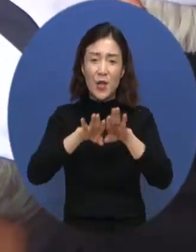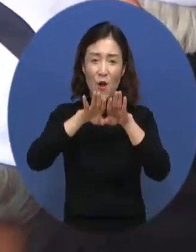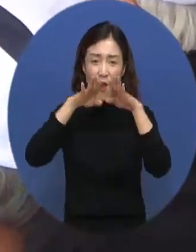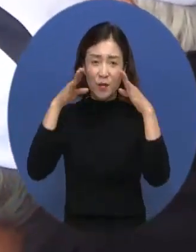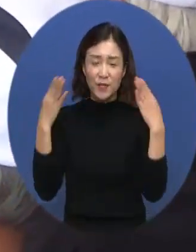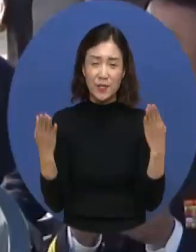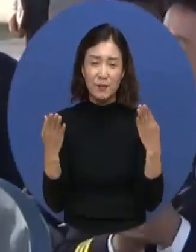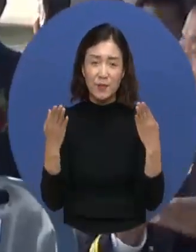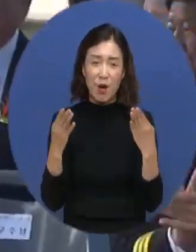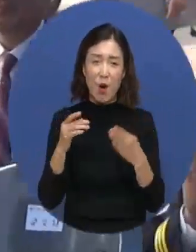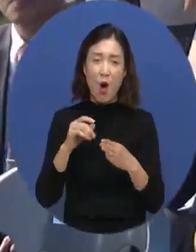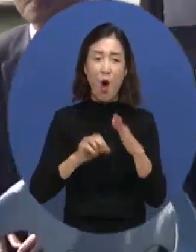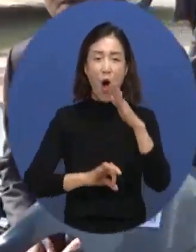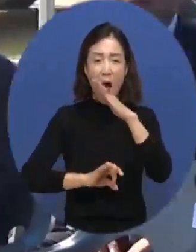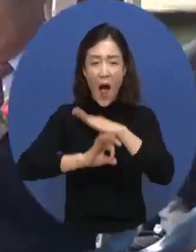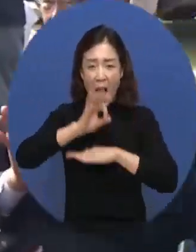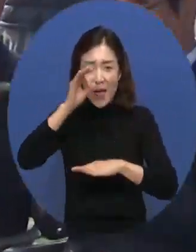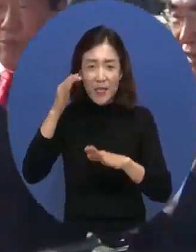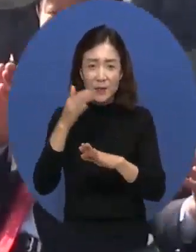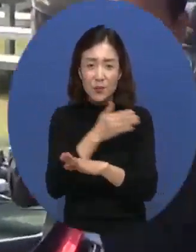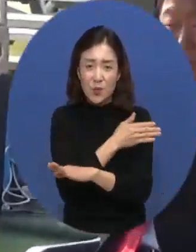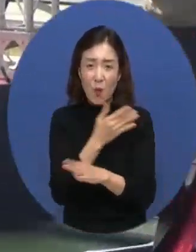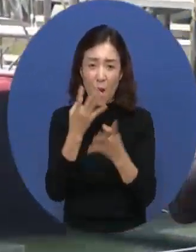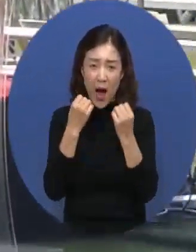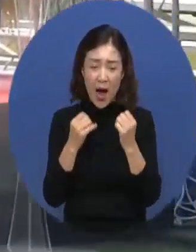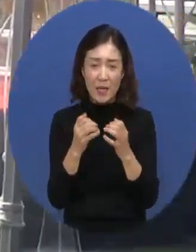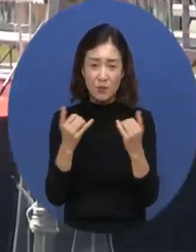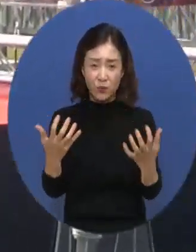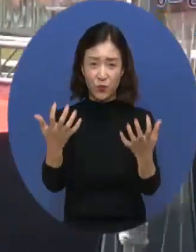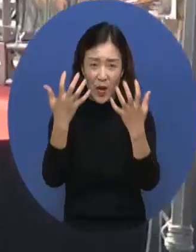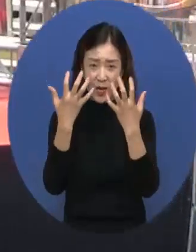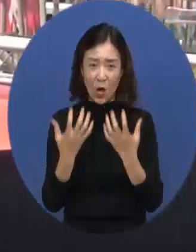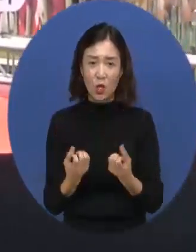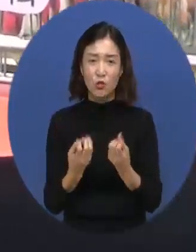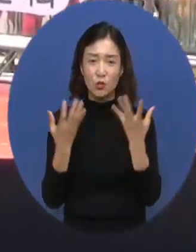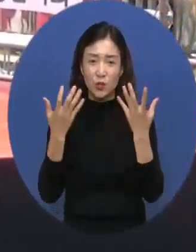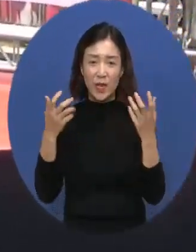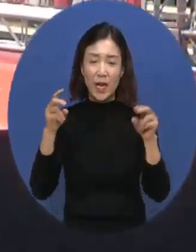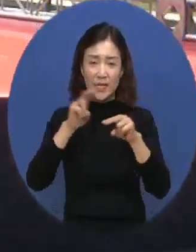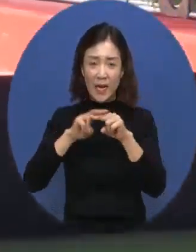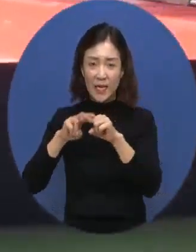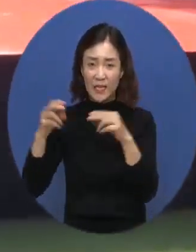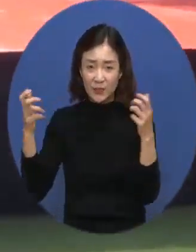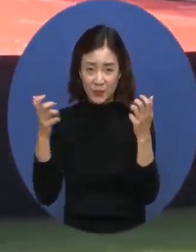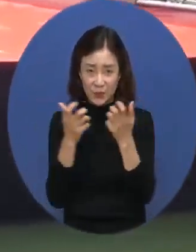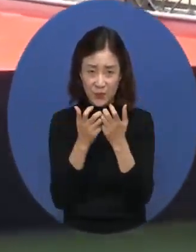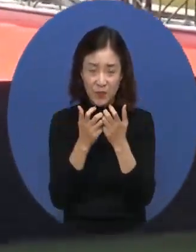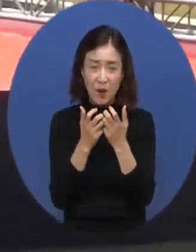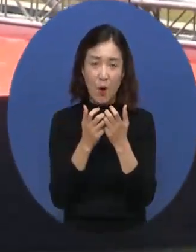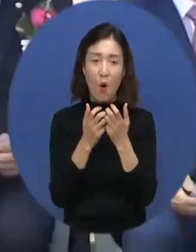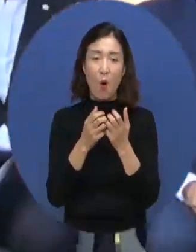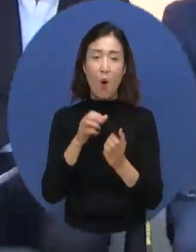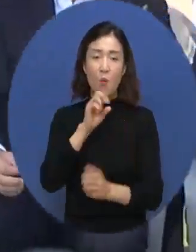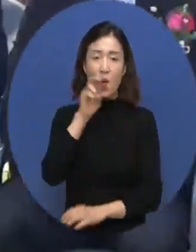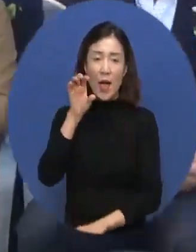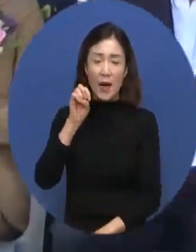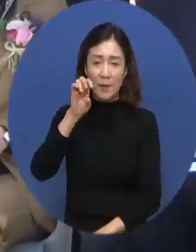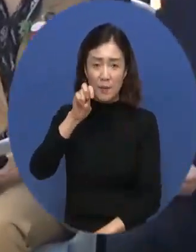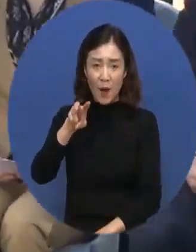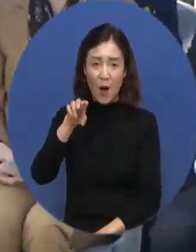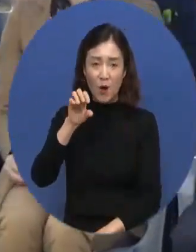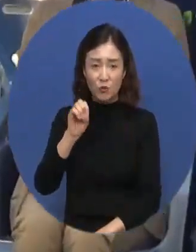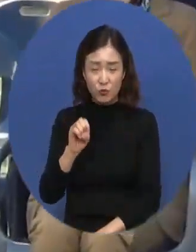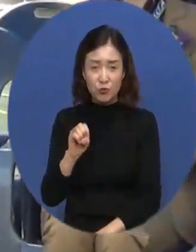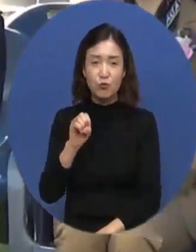아침 일찍부터 많은 분들이 나와 축제 자리를 채워주고 계셨는데요. 양평군수, 경찰서장, 소방서장,